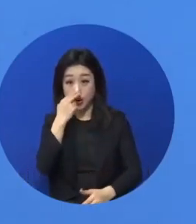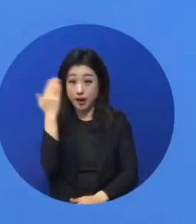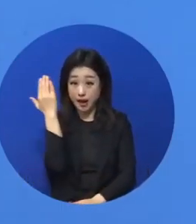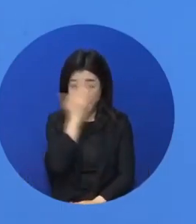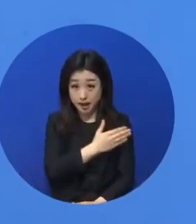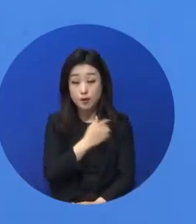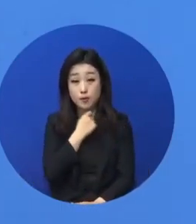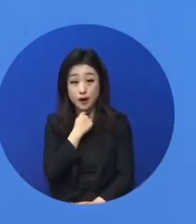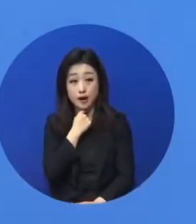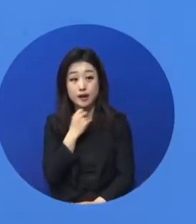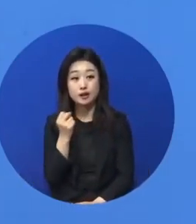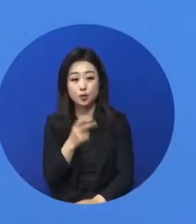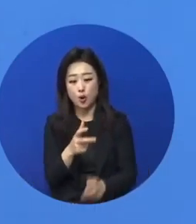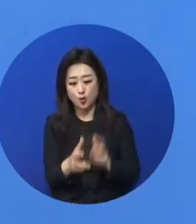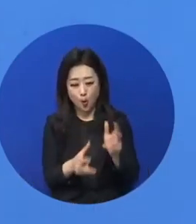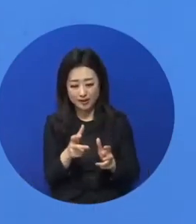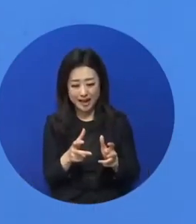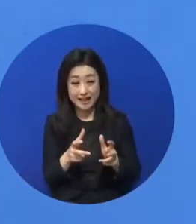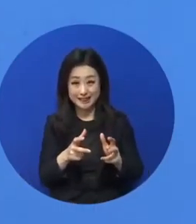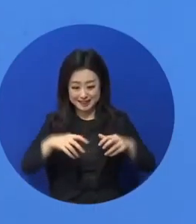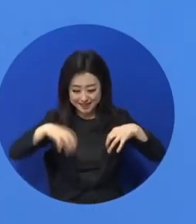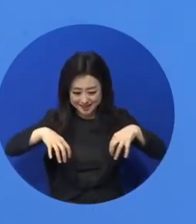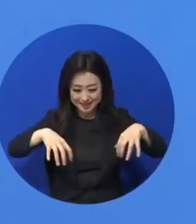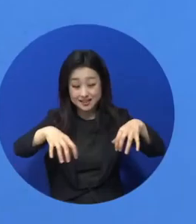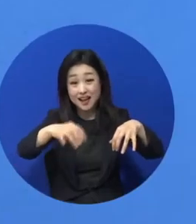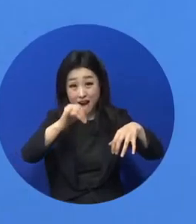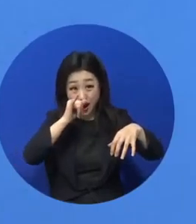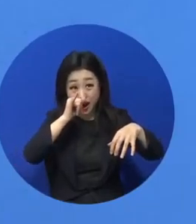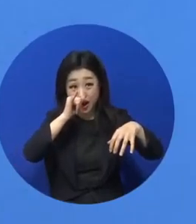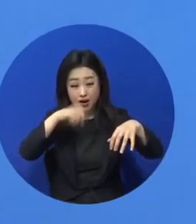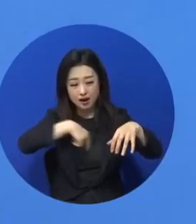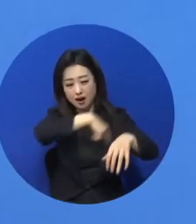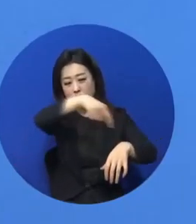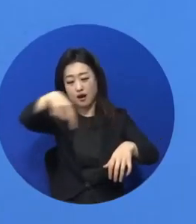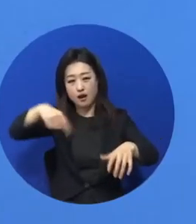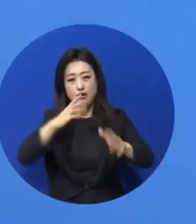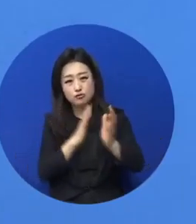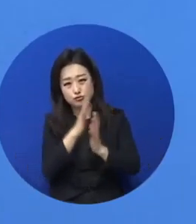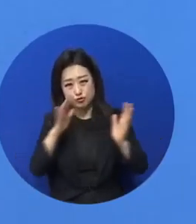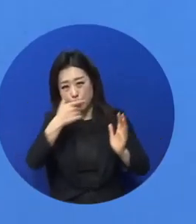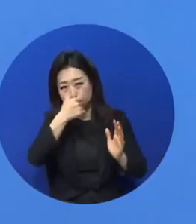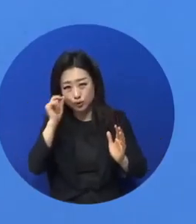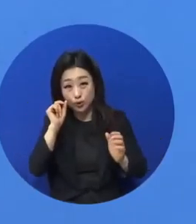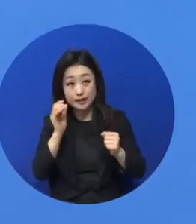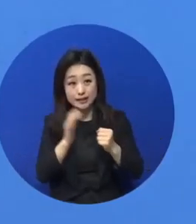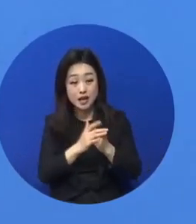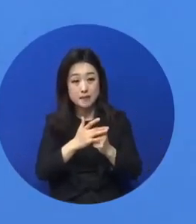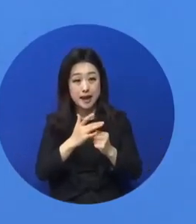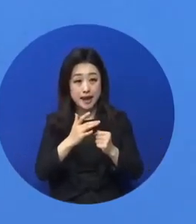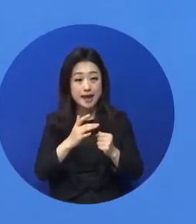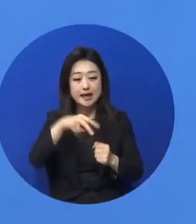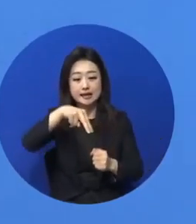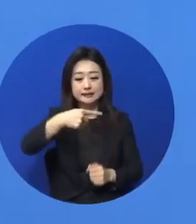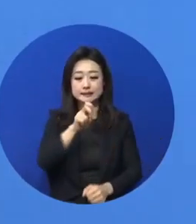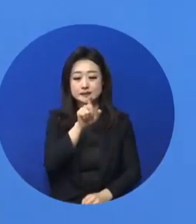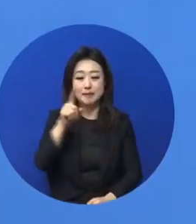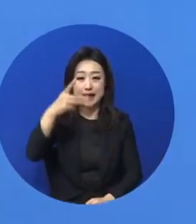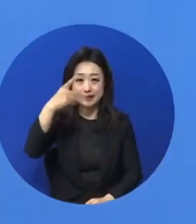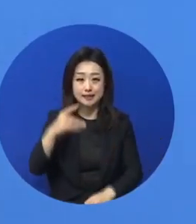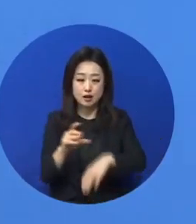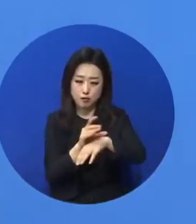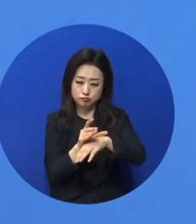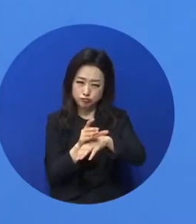그리고 공단 지역이 많습니다. 저희들이 주로 공단 지역에 보면 그런 환경들이 열악한데 이거를 스마트 공장화하는 그런